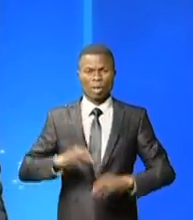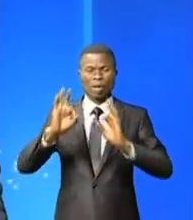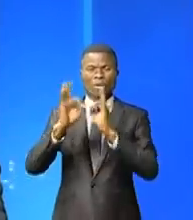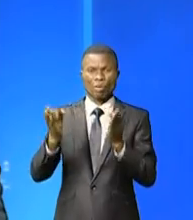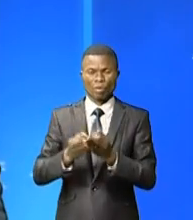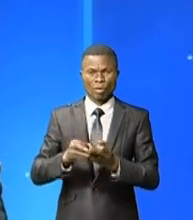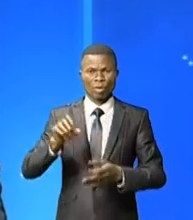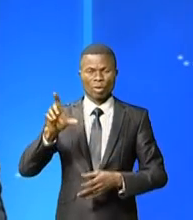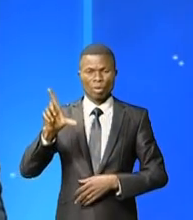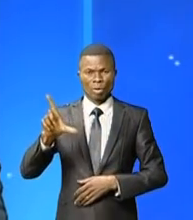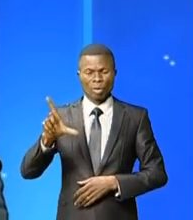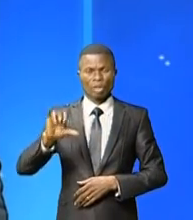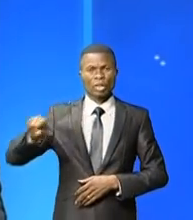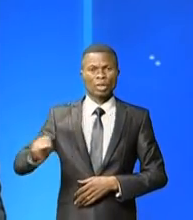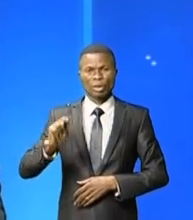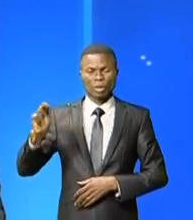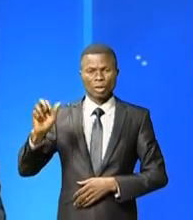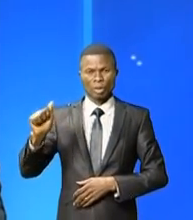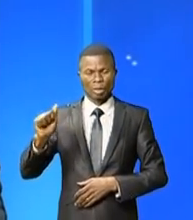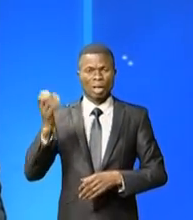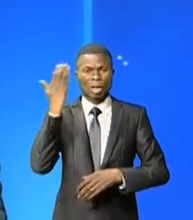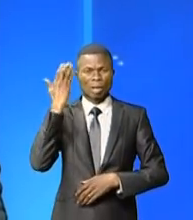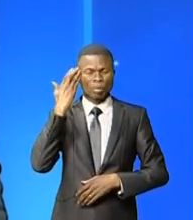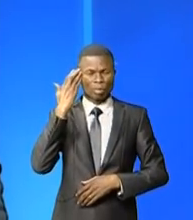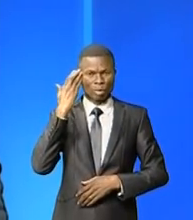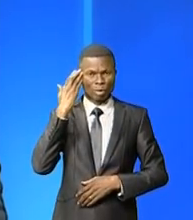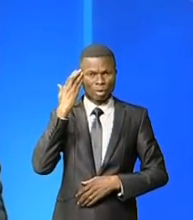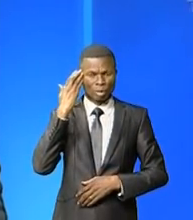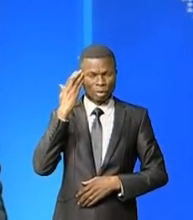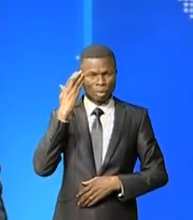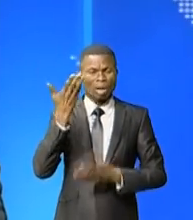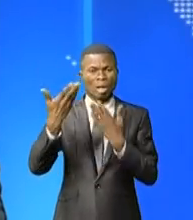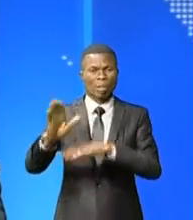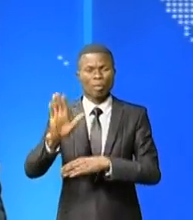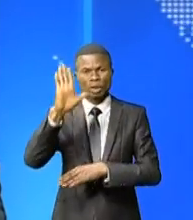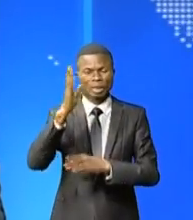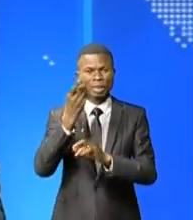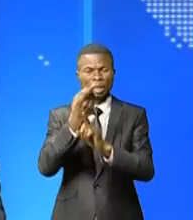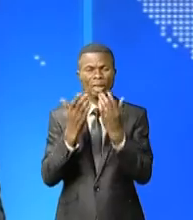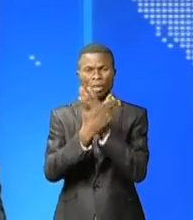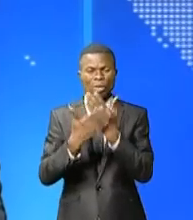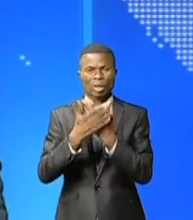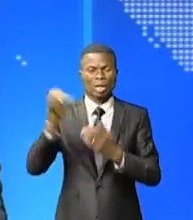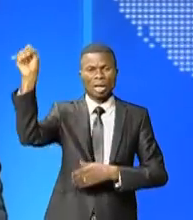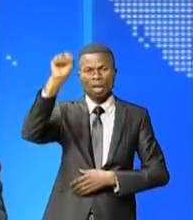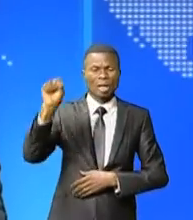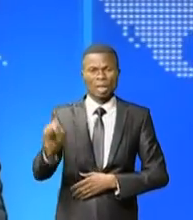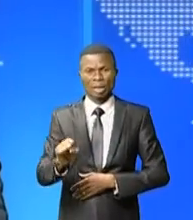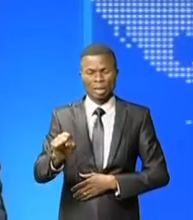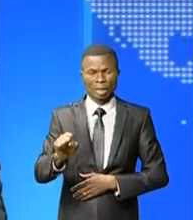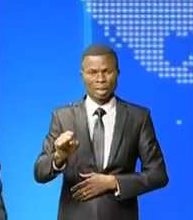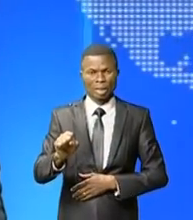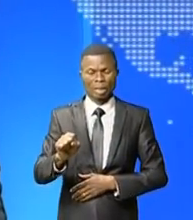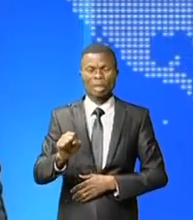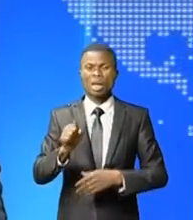famille Lusongdi Lajan, ce père de famille de 55 ans décédé le 5 juillet dernier à Selembao, ont saisi